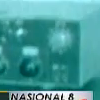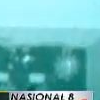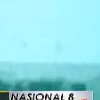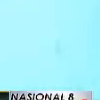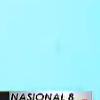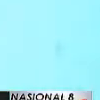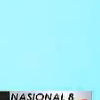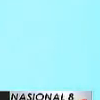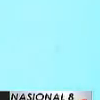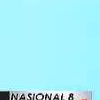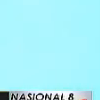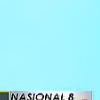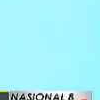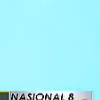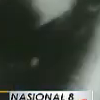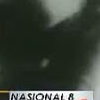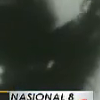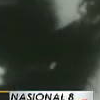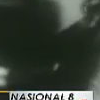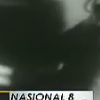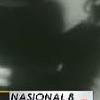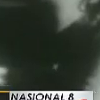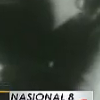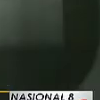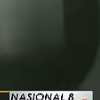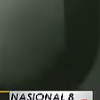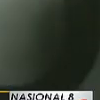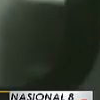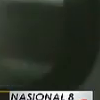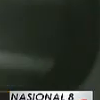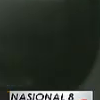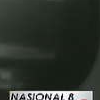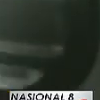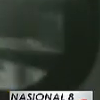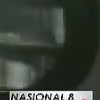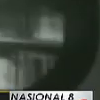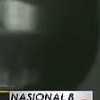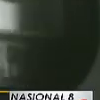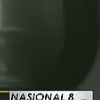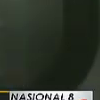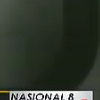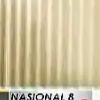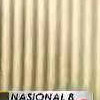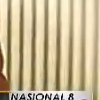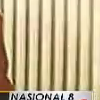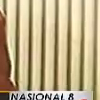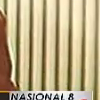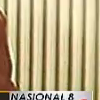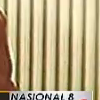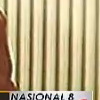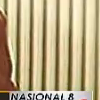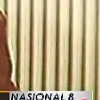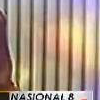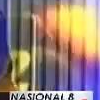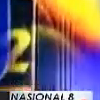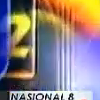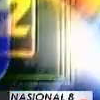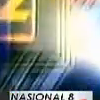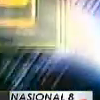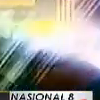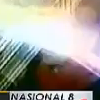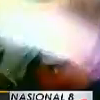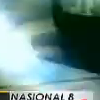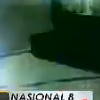jua Juju Setia demi negara informasi untuk